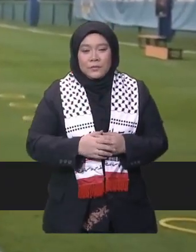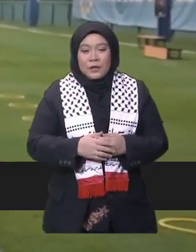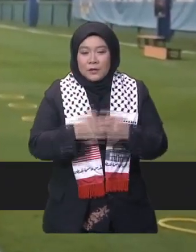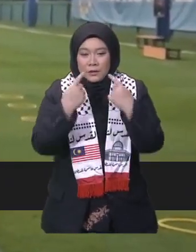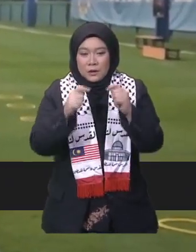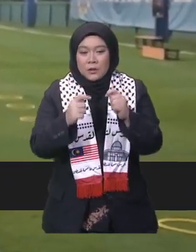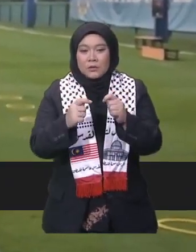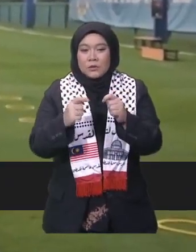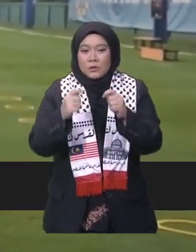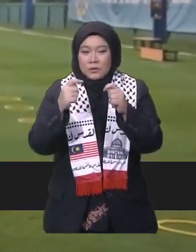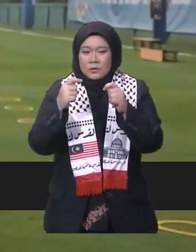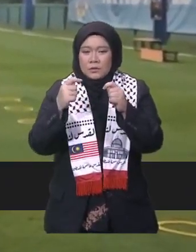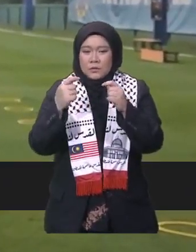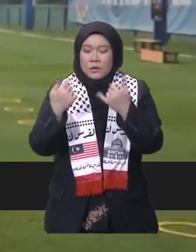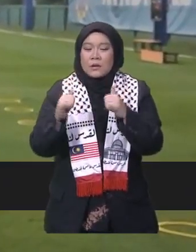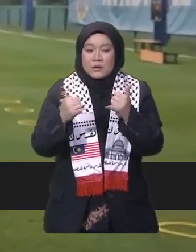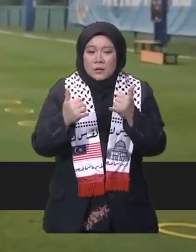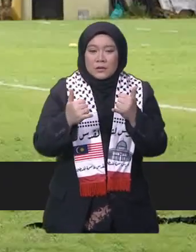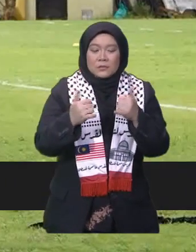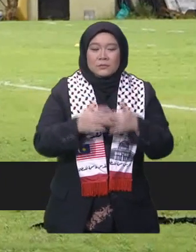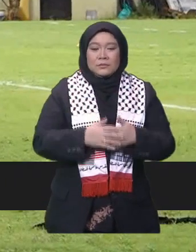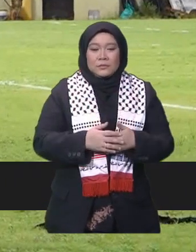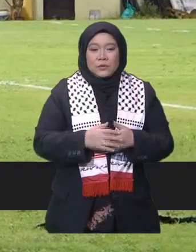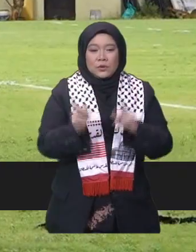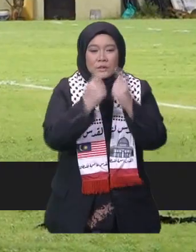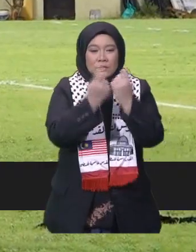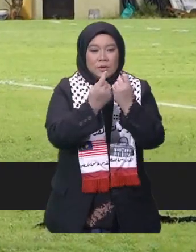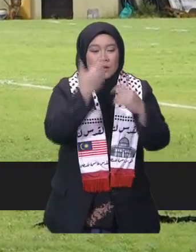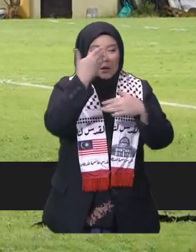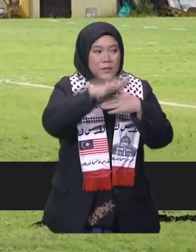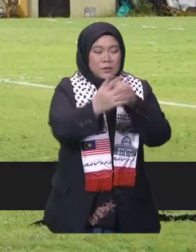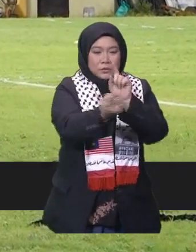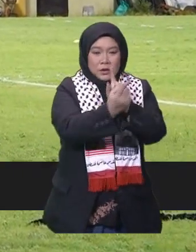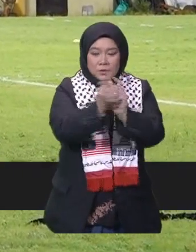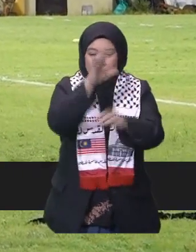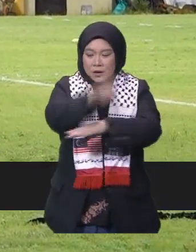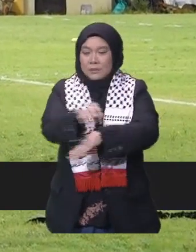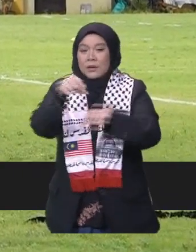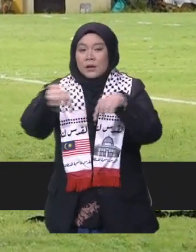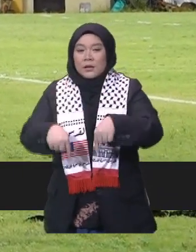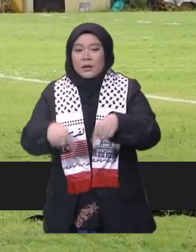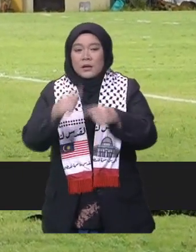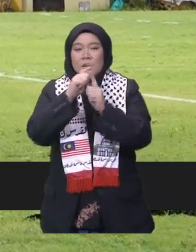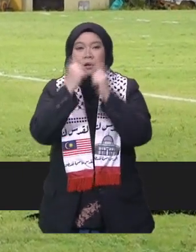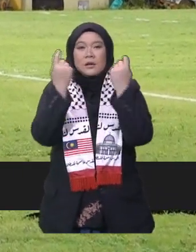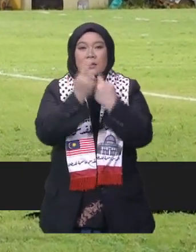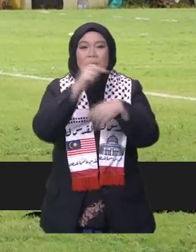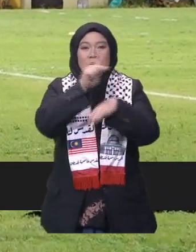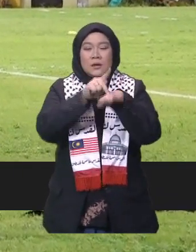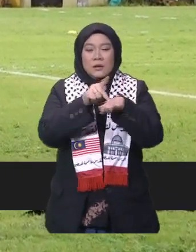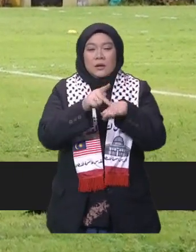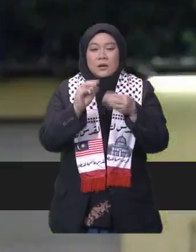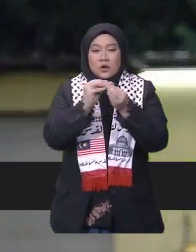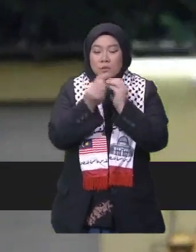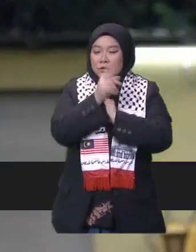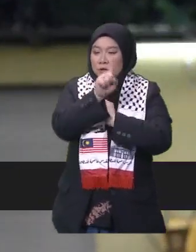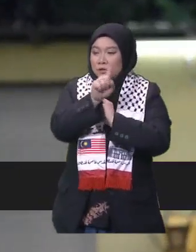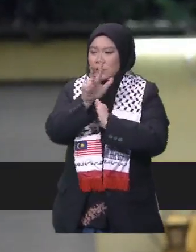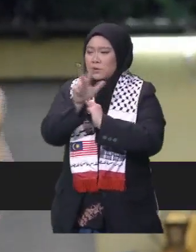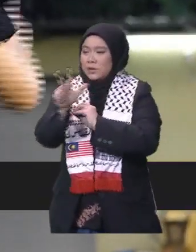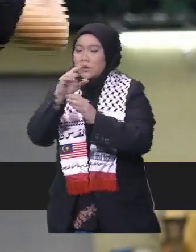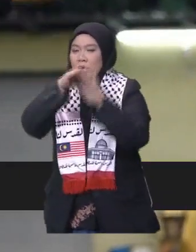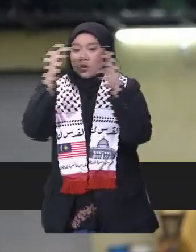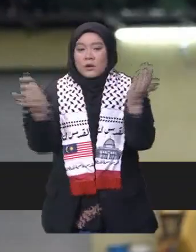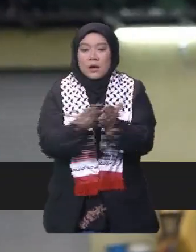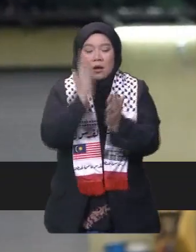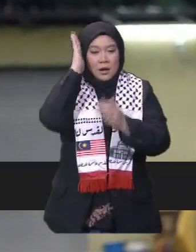to play on your football, your style. Selepas pertemuan malam ini, skuad kebangsaan yang menghuni ranking ke-133 dunia akan